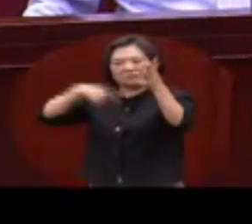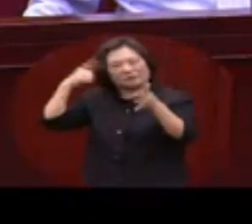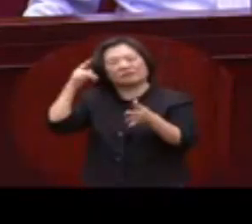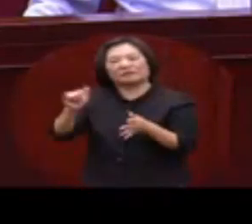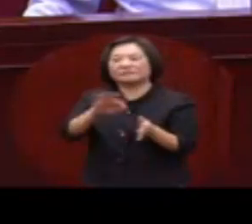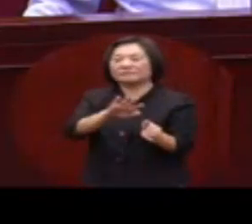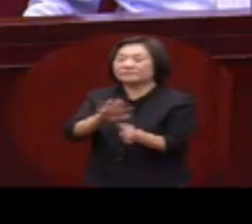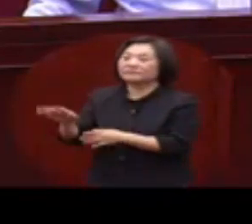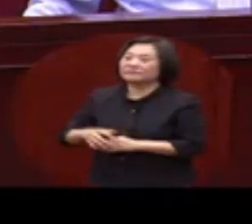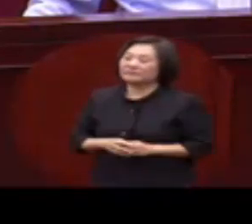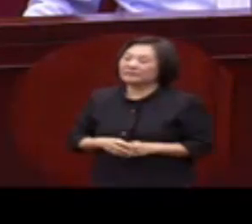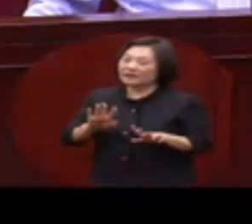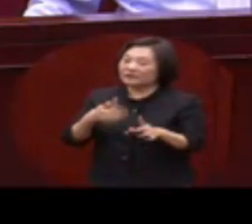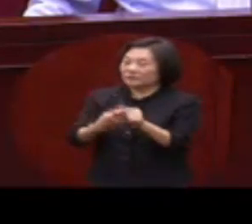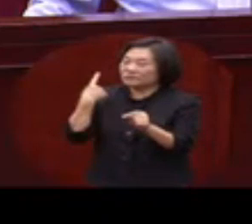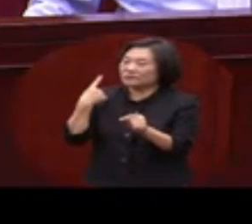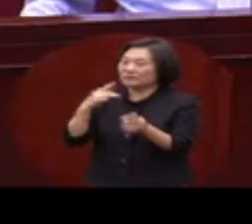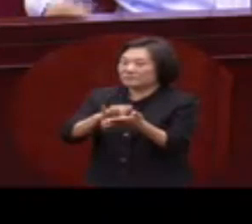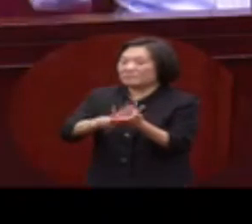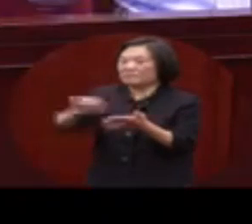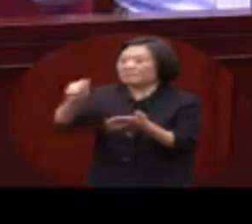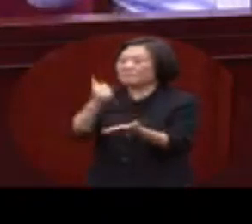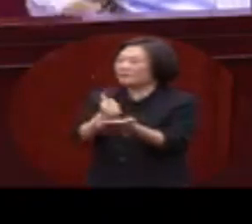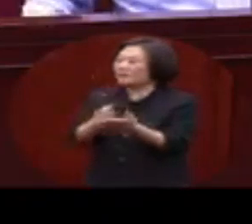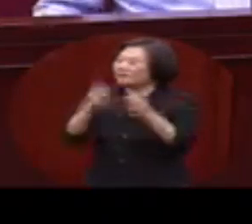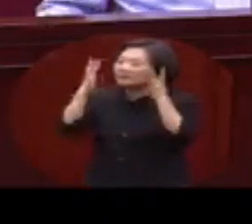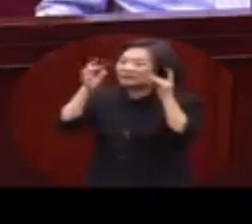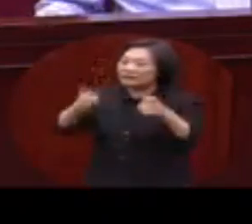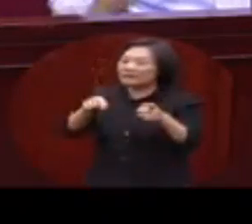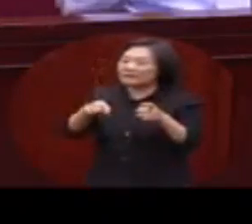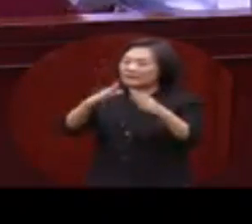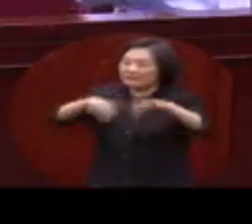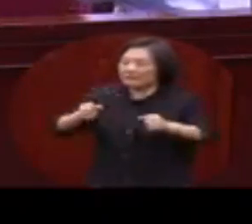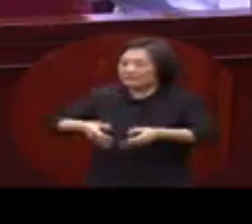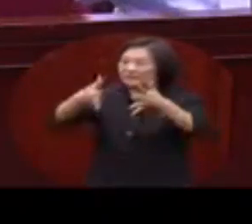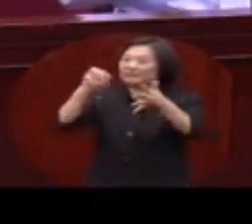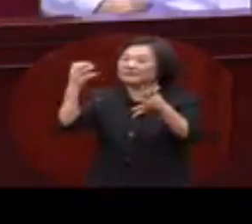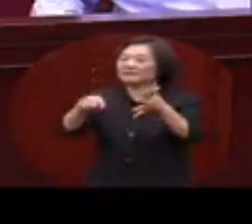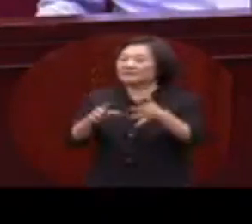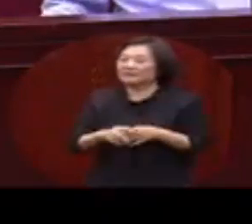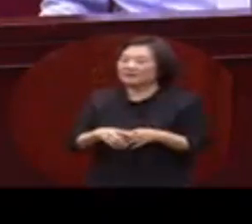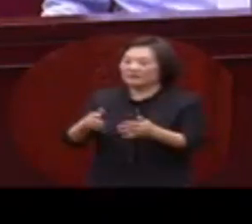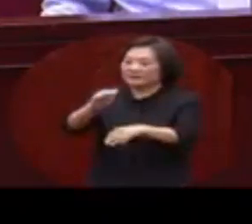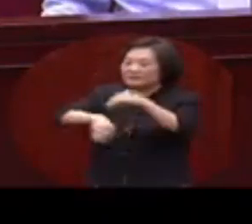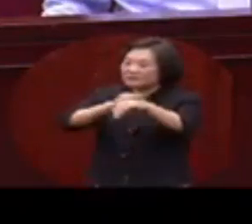办都更案在去年就已经标出去的哈，那现在陆陆续续就在做规划。成功桥的扩宽今年11月会完